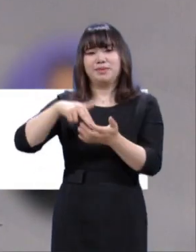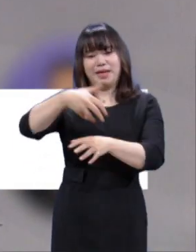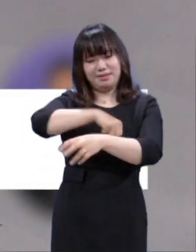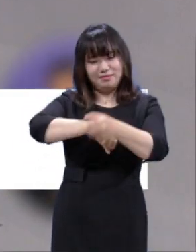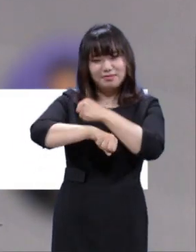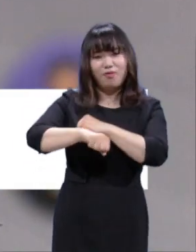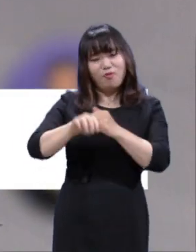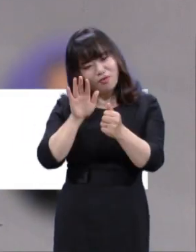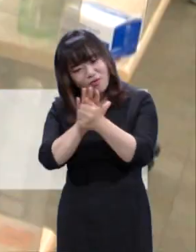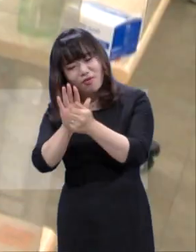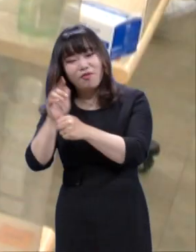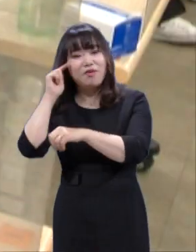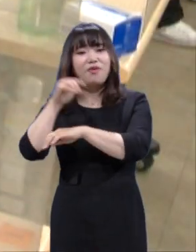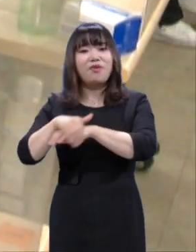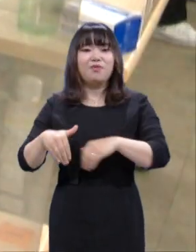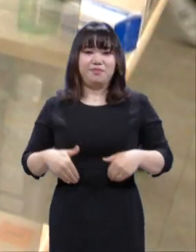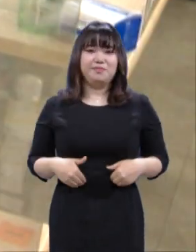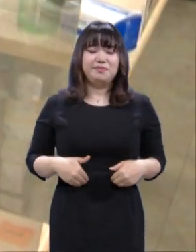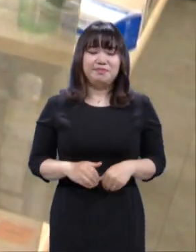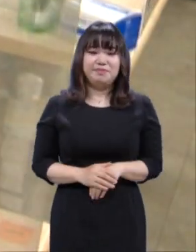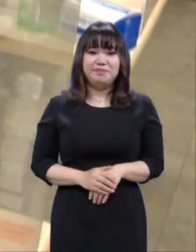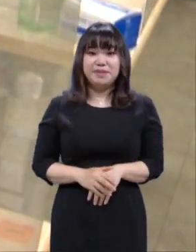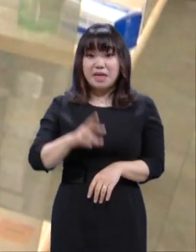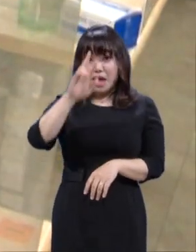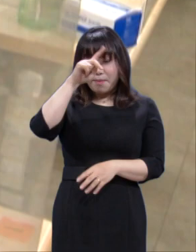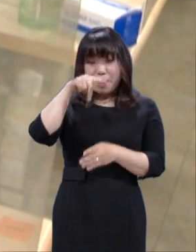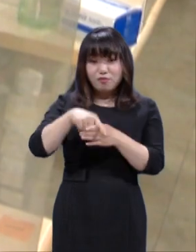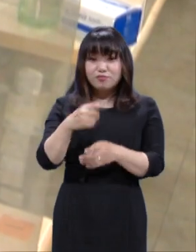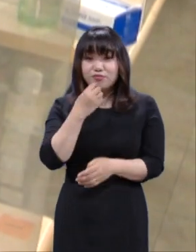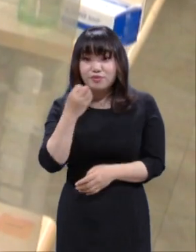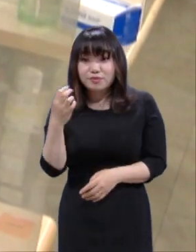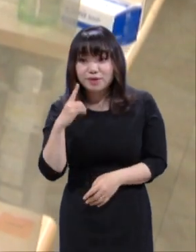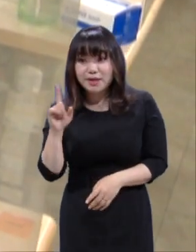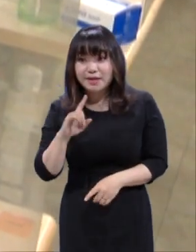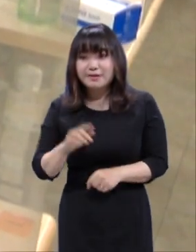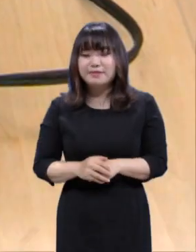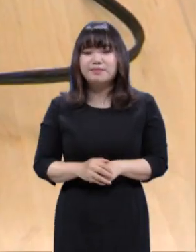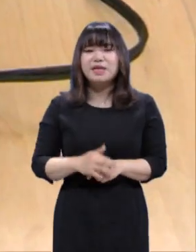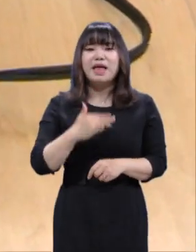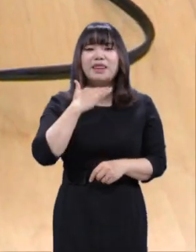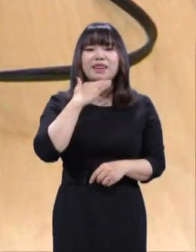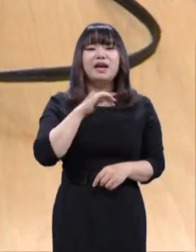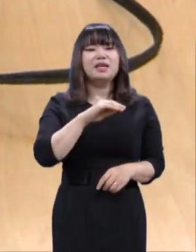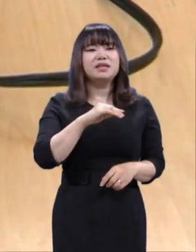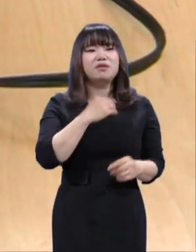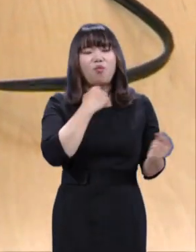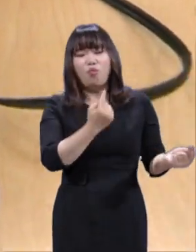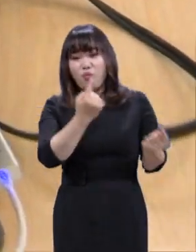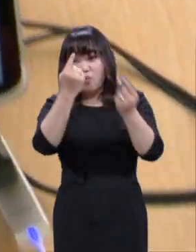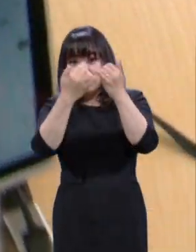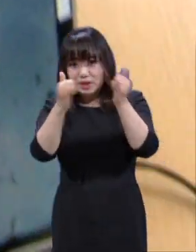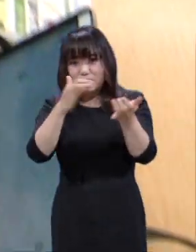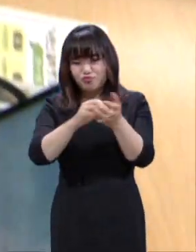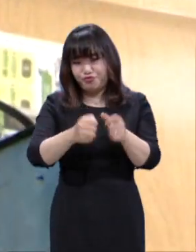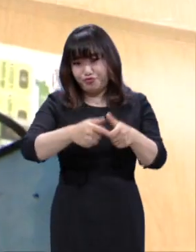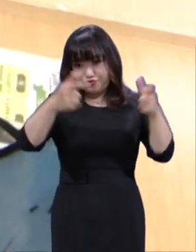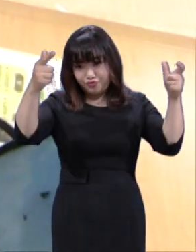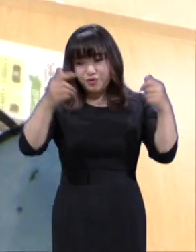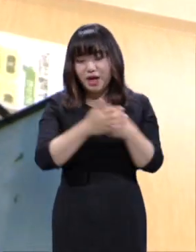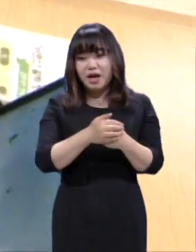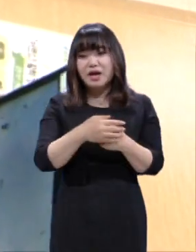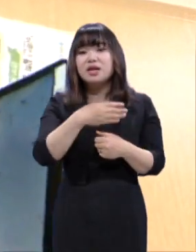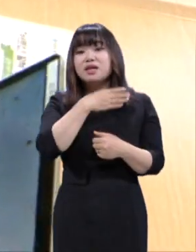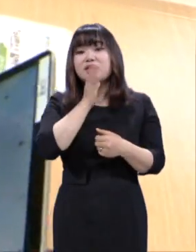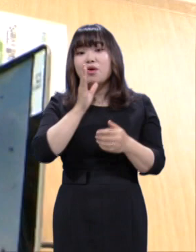적극적으로 지원하도록. 박운기 후보는 또 100세 시대에 맞게 노인 복지 시설을 확충하고